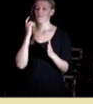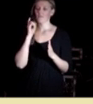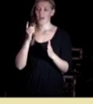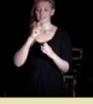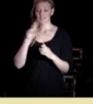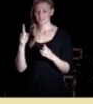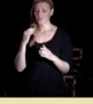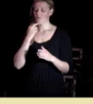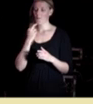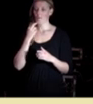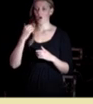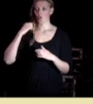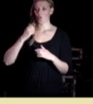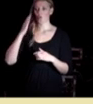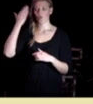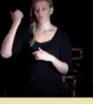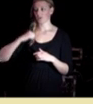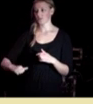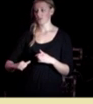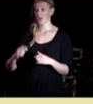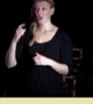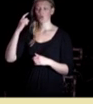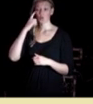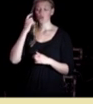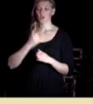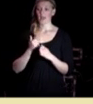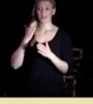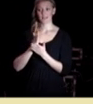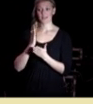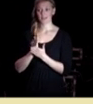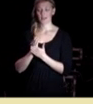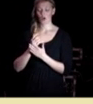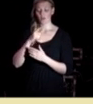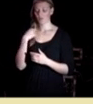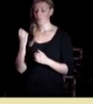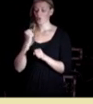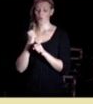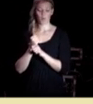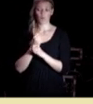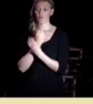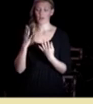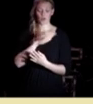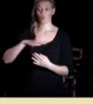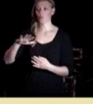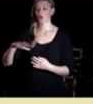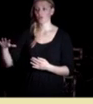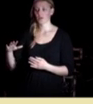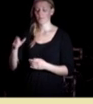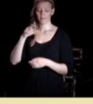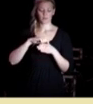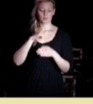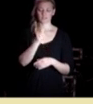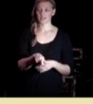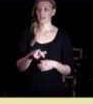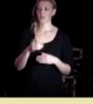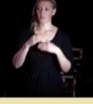hvem som har hovedansvar for det. Jeg tror det må til, og at for å få det til så må vi jobbe på flere fronter. Pasient,